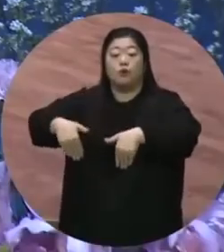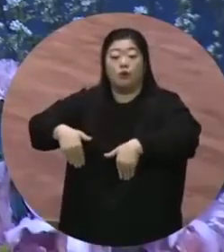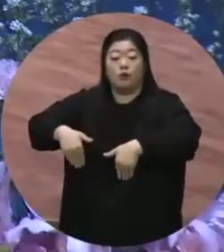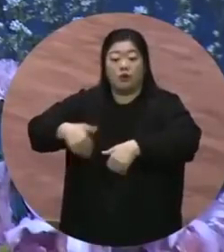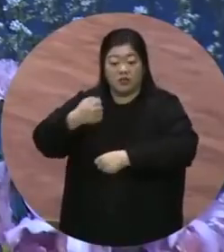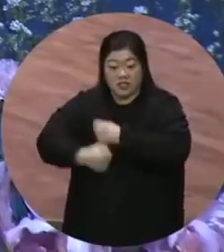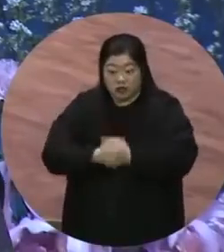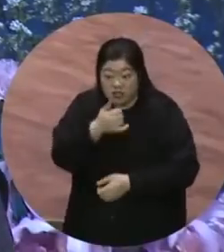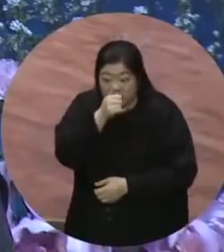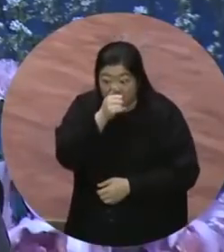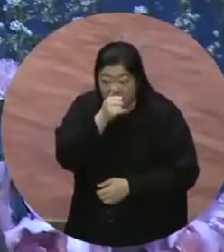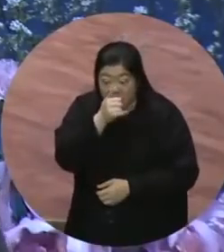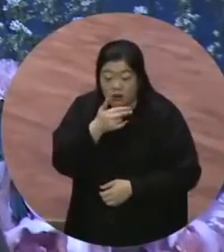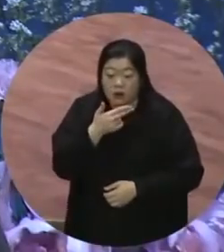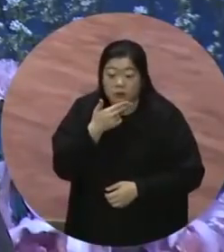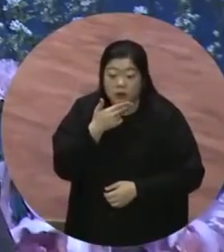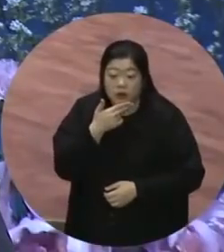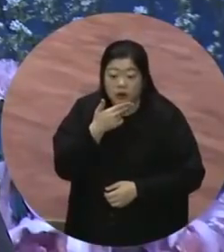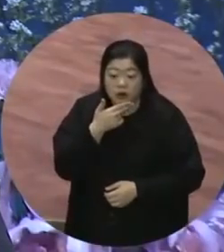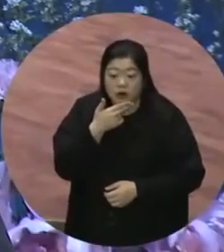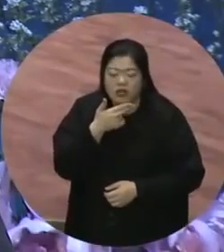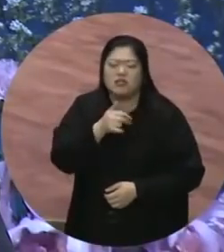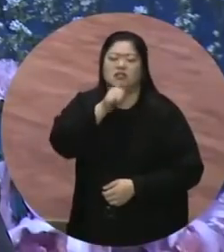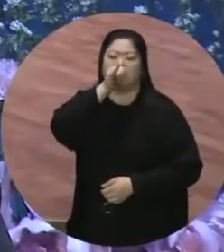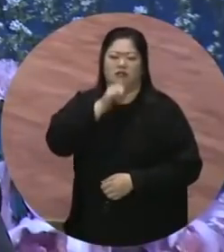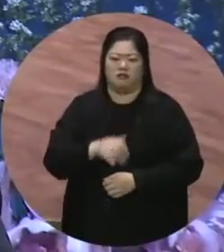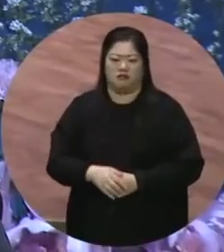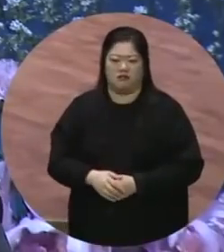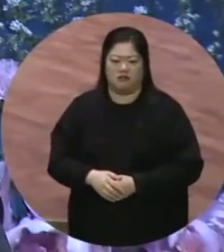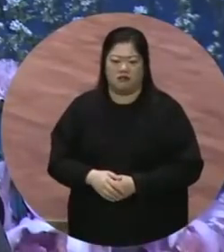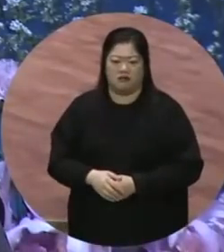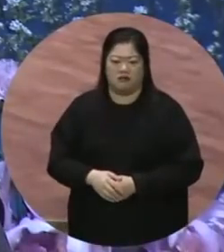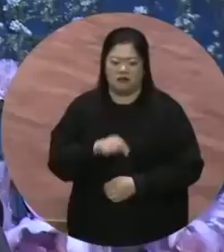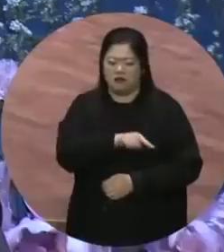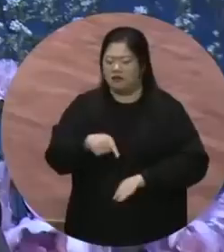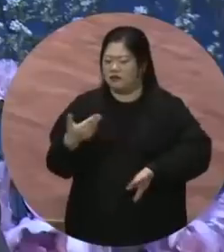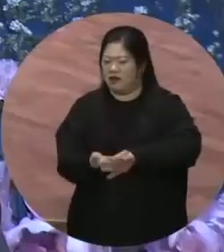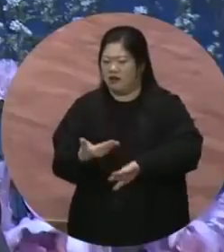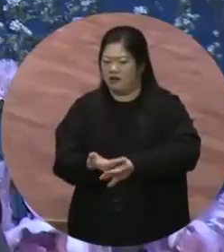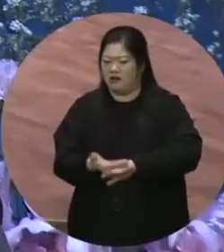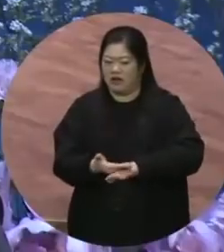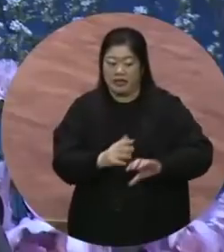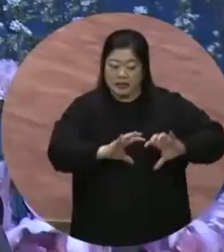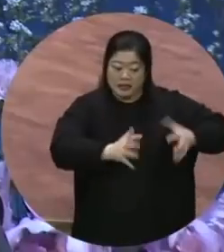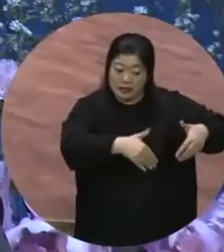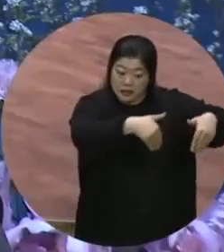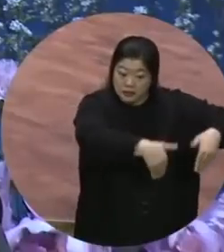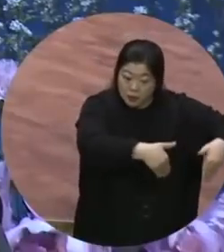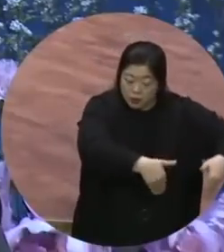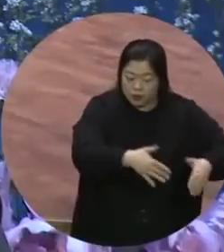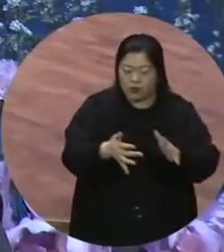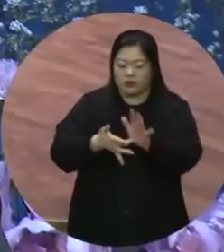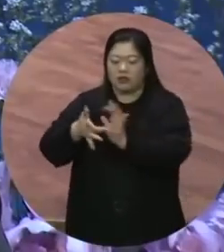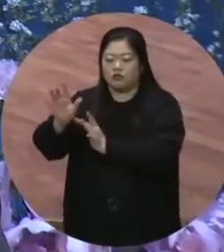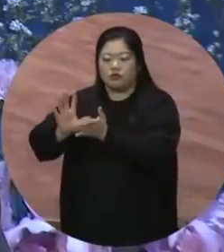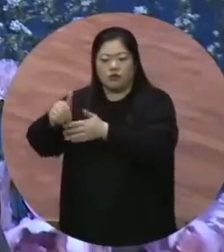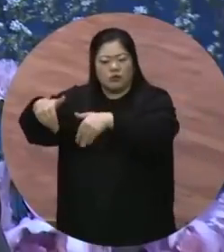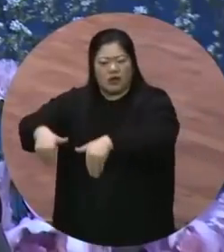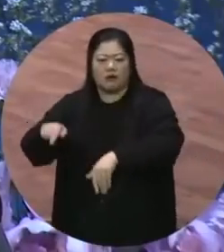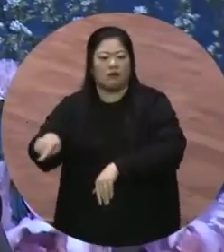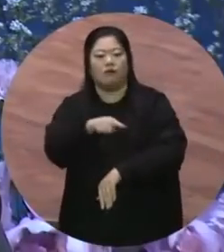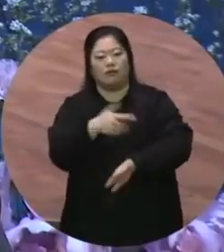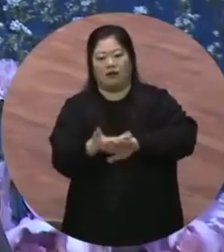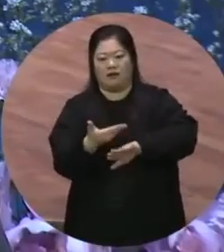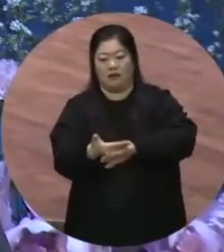참 자유함을 누리는 삶을 말합니다. 참 자유한 사람, 예수의 종은 참 자유한